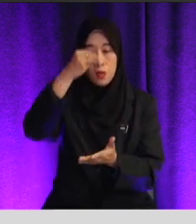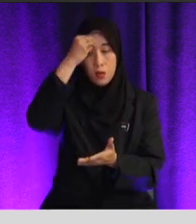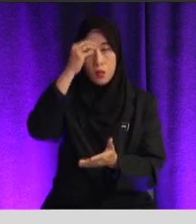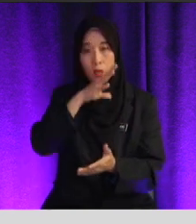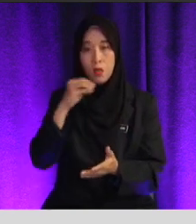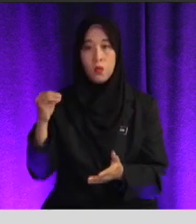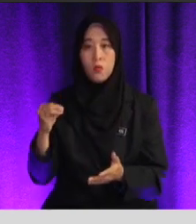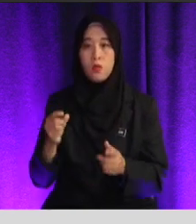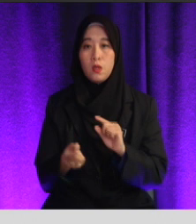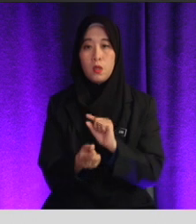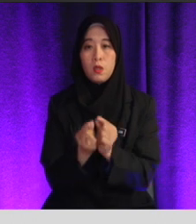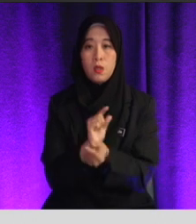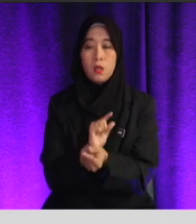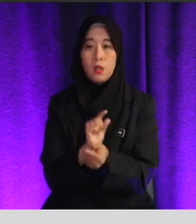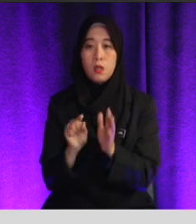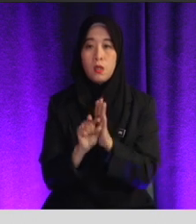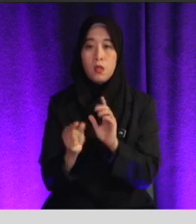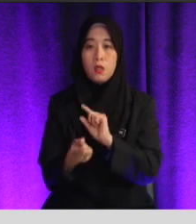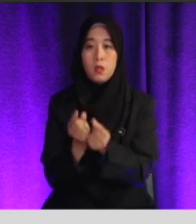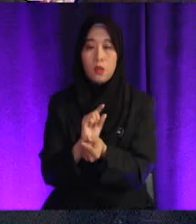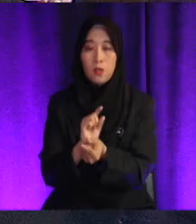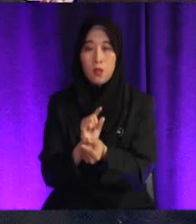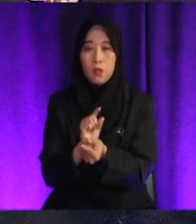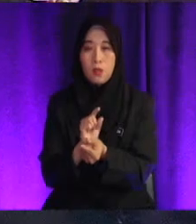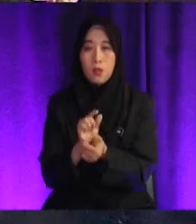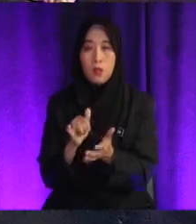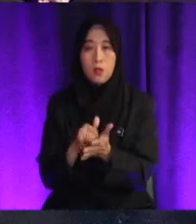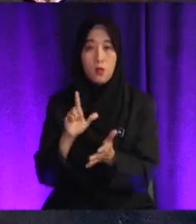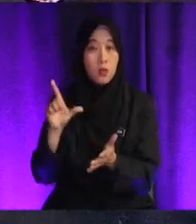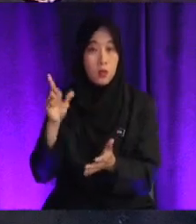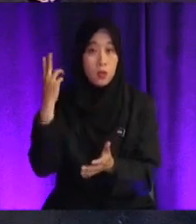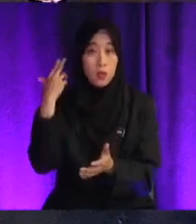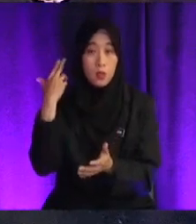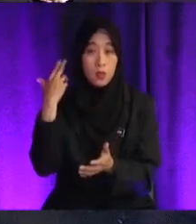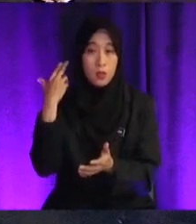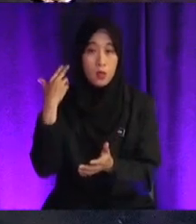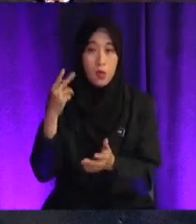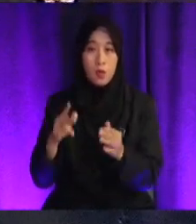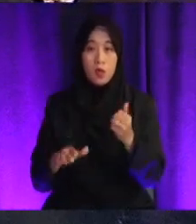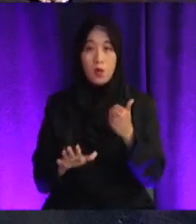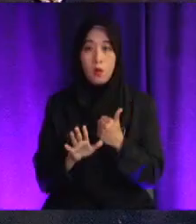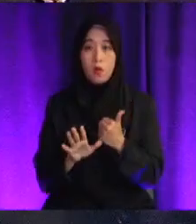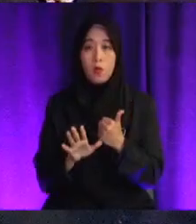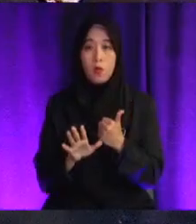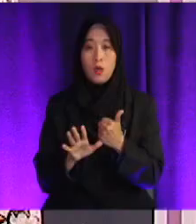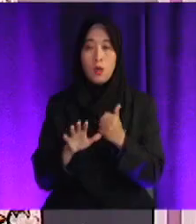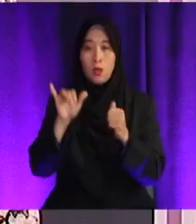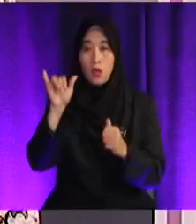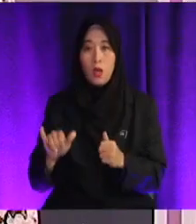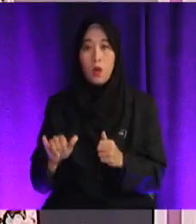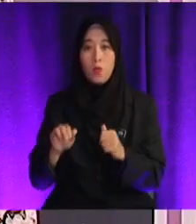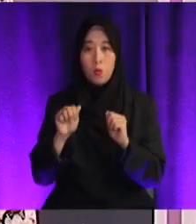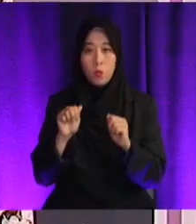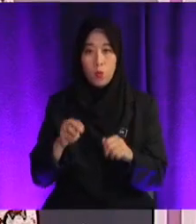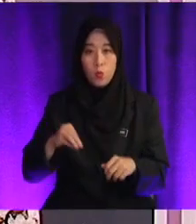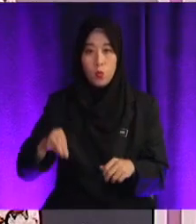juga geganti. Itulah dia. Itulah dia komponen-komponen yang murid perlu tahu dan